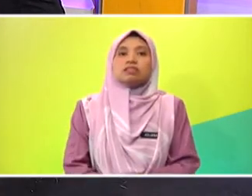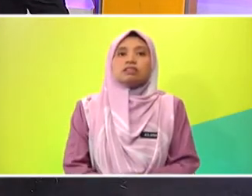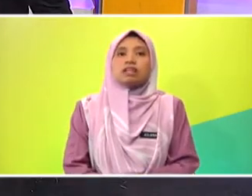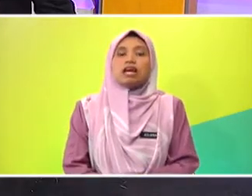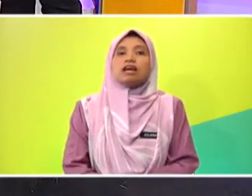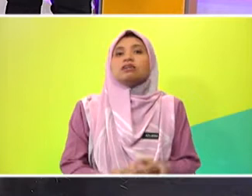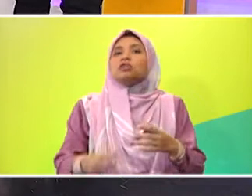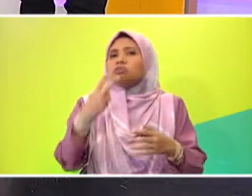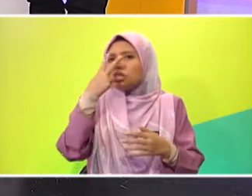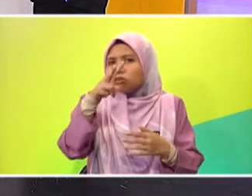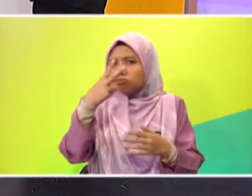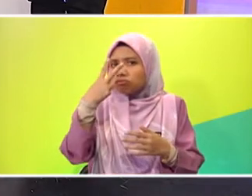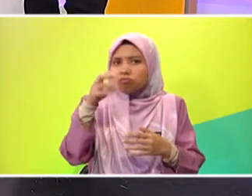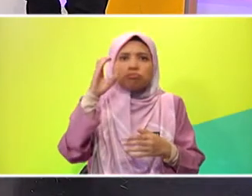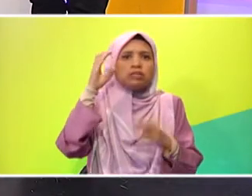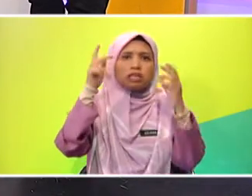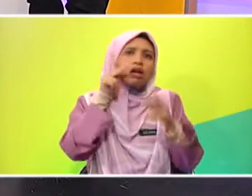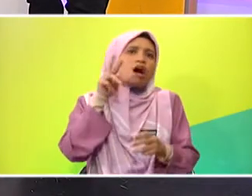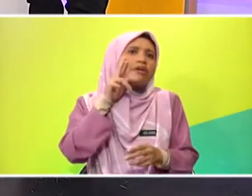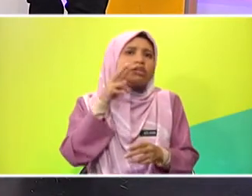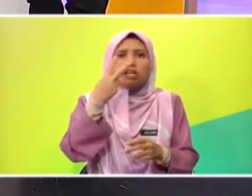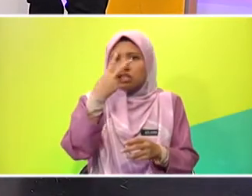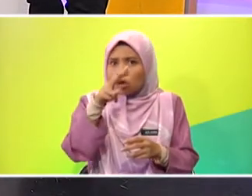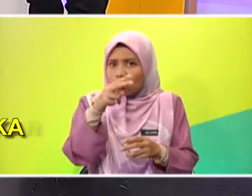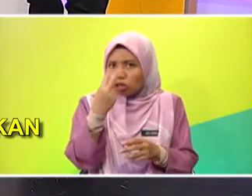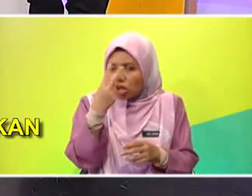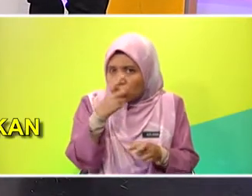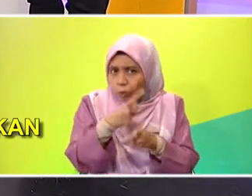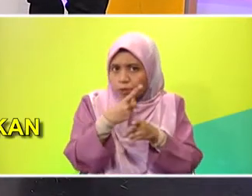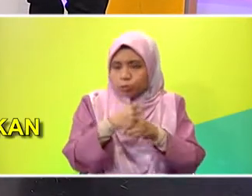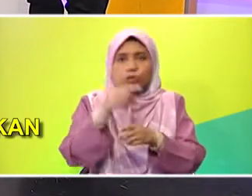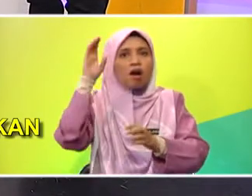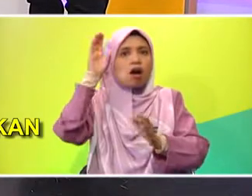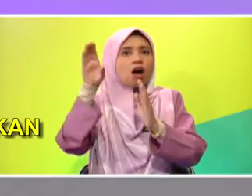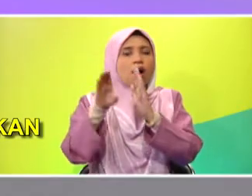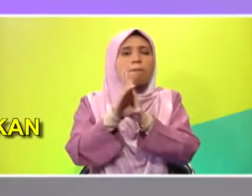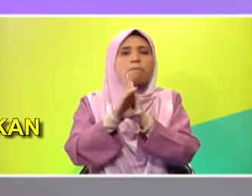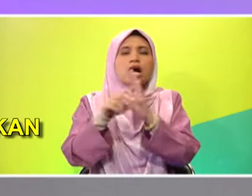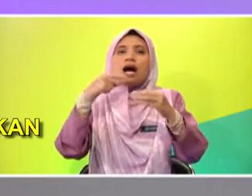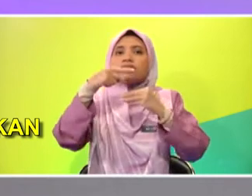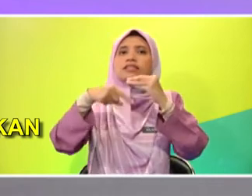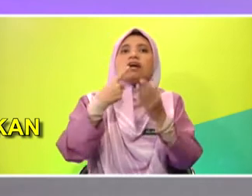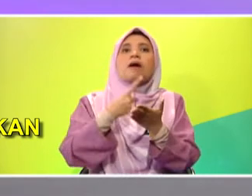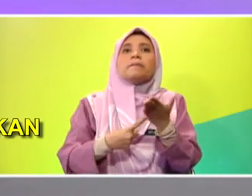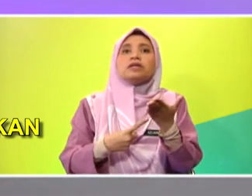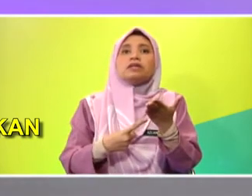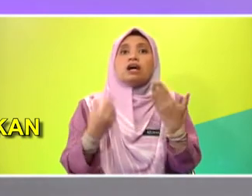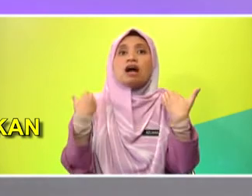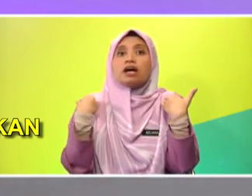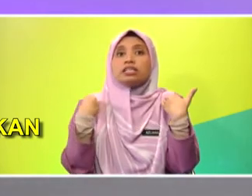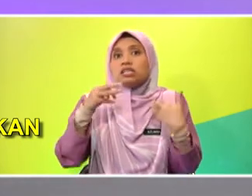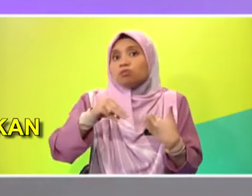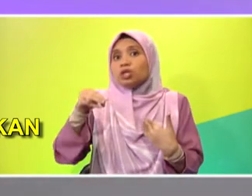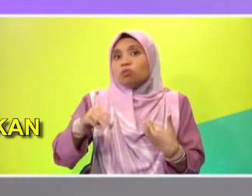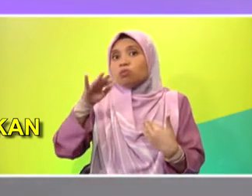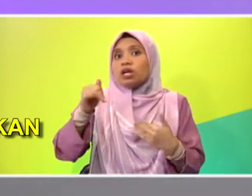Widya pakailah coba ingat-ingat gambarnya kalau saya Amati gambar ini betul-betul nampak ada murid-murid yang